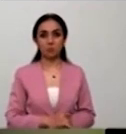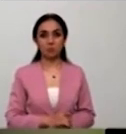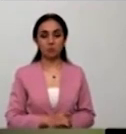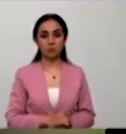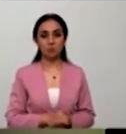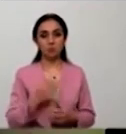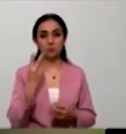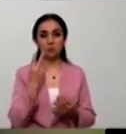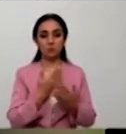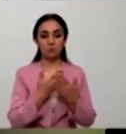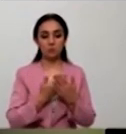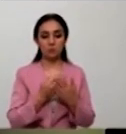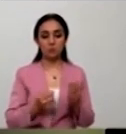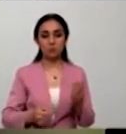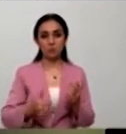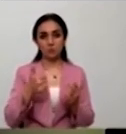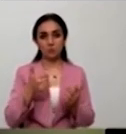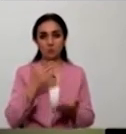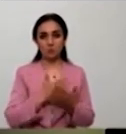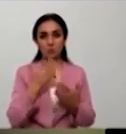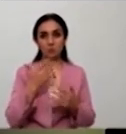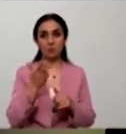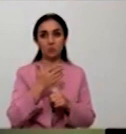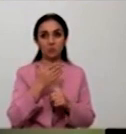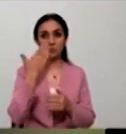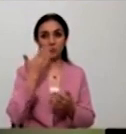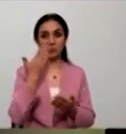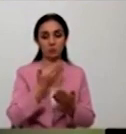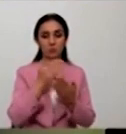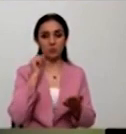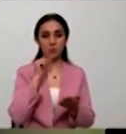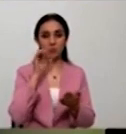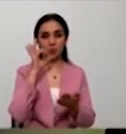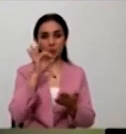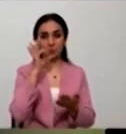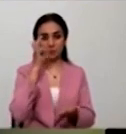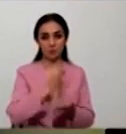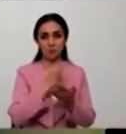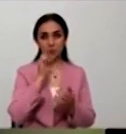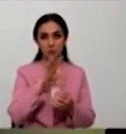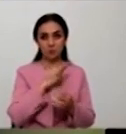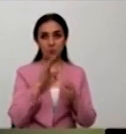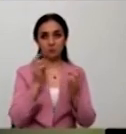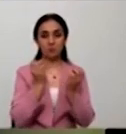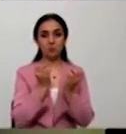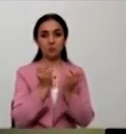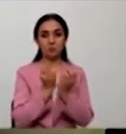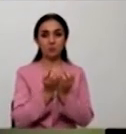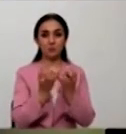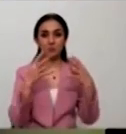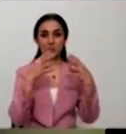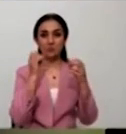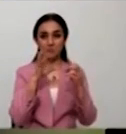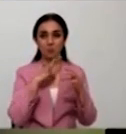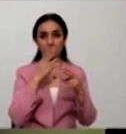İkinci misol. Tanga tashlanganda gerb tomoni tushadi. Ana endi buni vazifani mustaqil bajarib ham